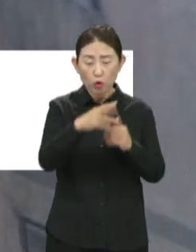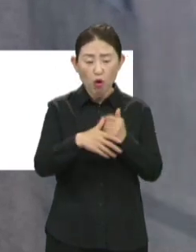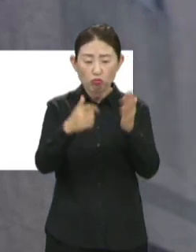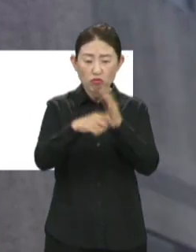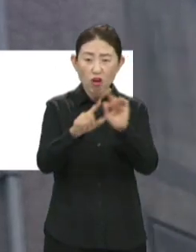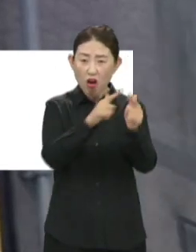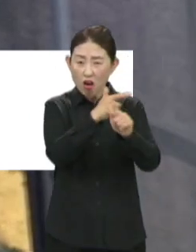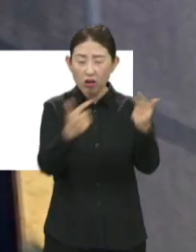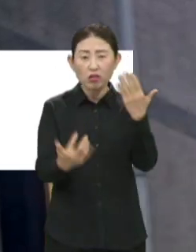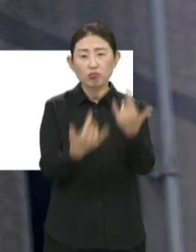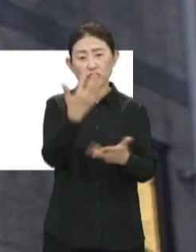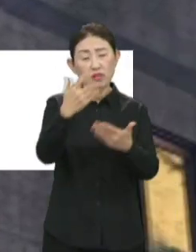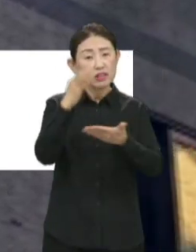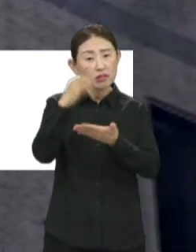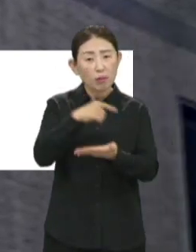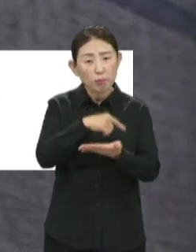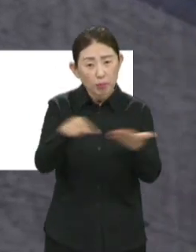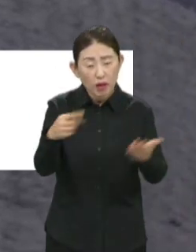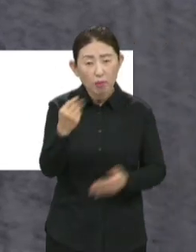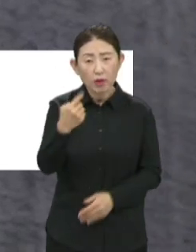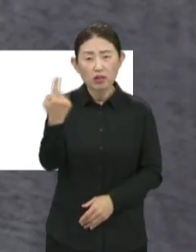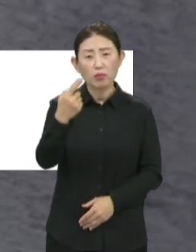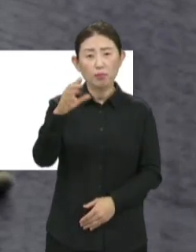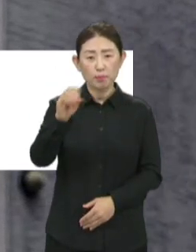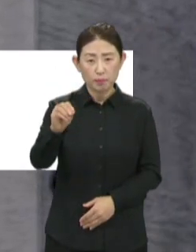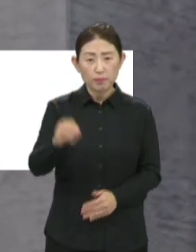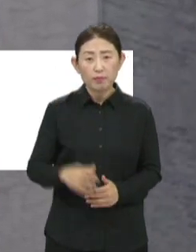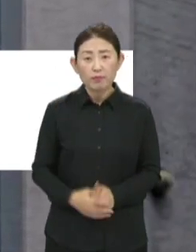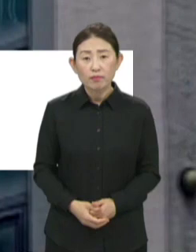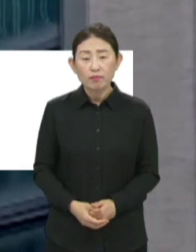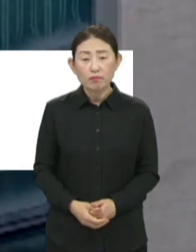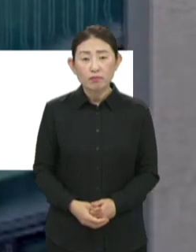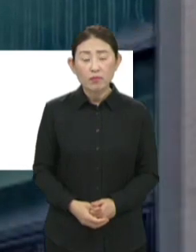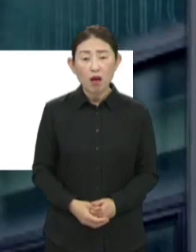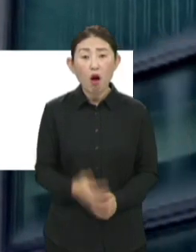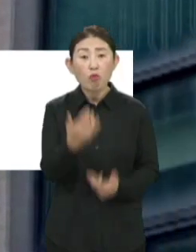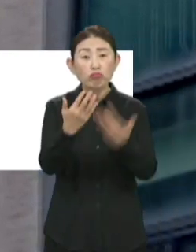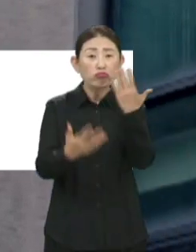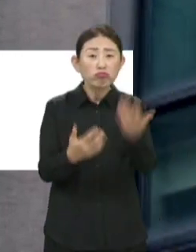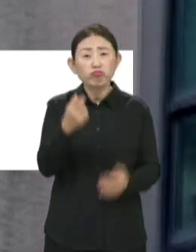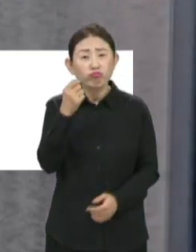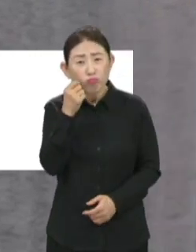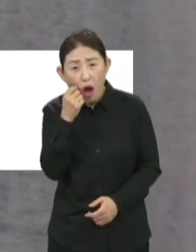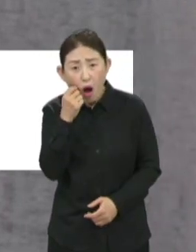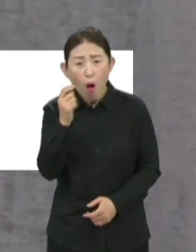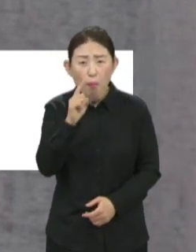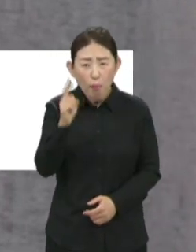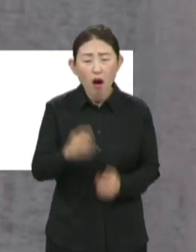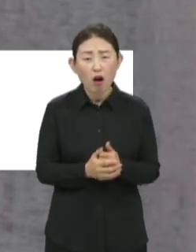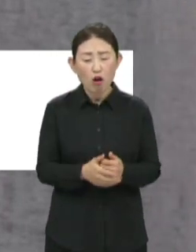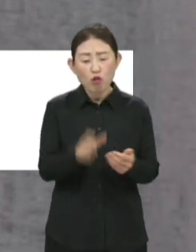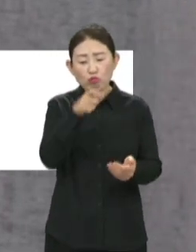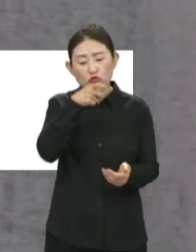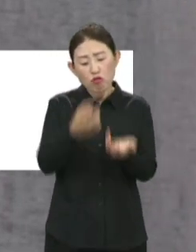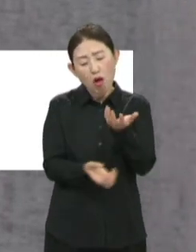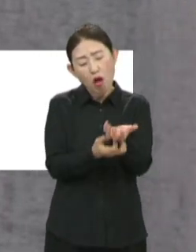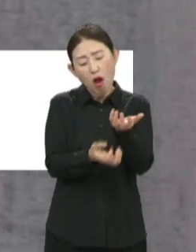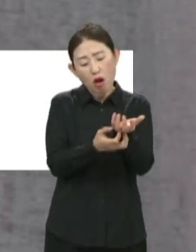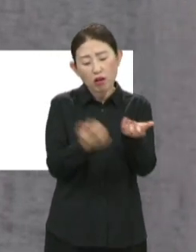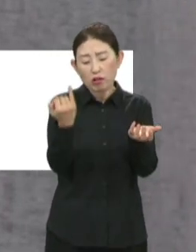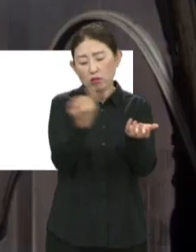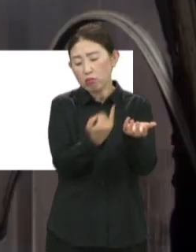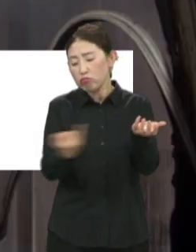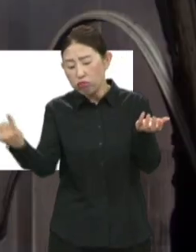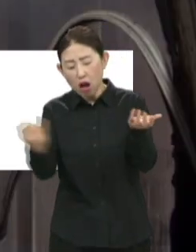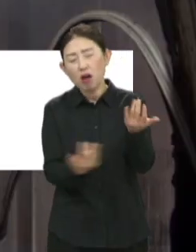도구 등을 태워 소방서 추산 1천만 원 가량의 재산 피해가났습니다 소방 당국은 물을 끓이다가 잠시 자리를